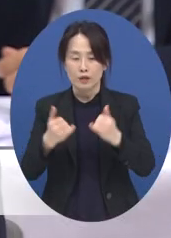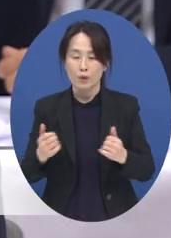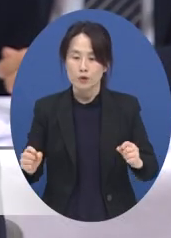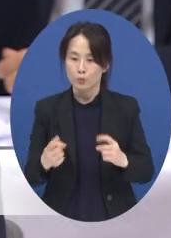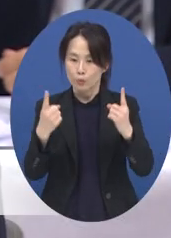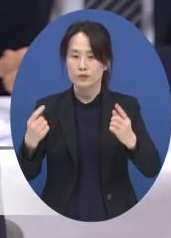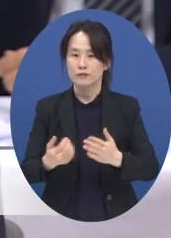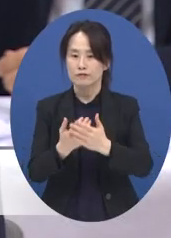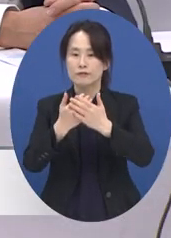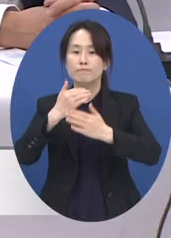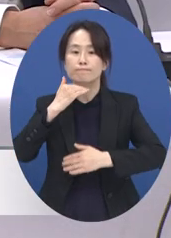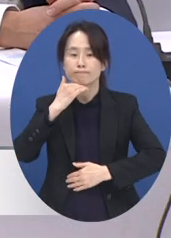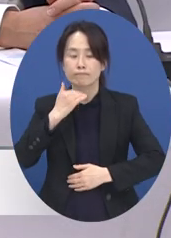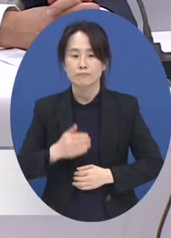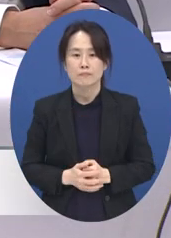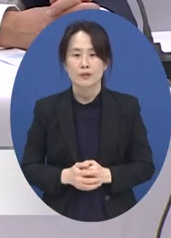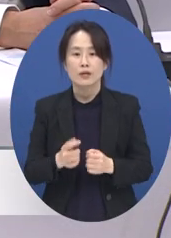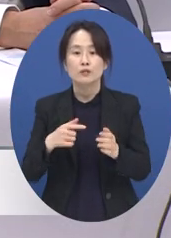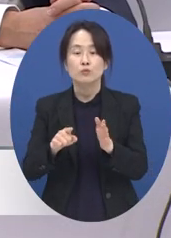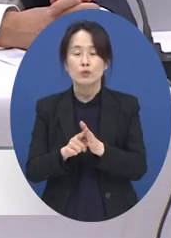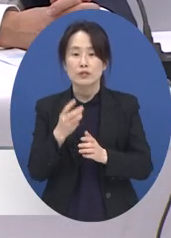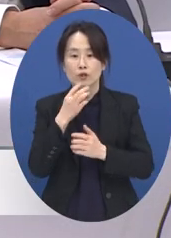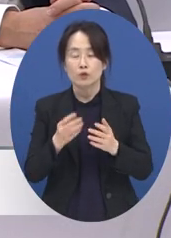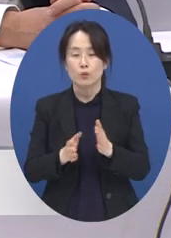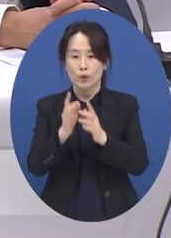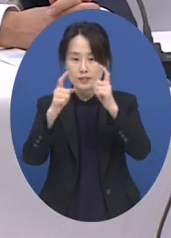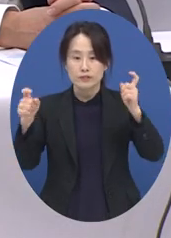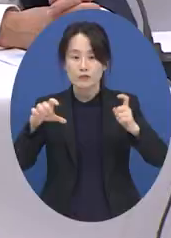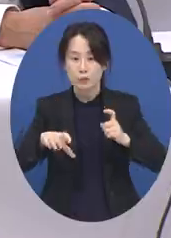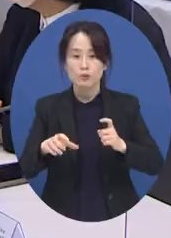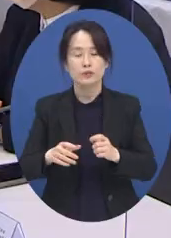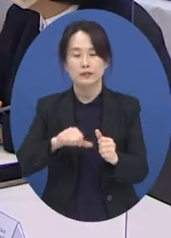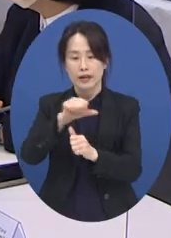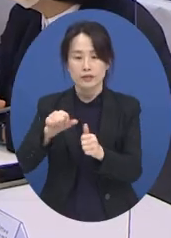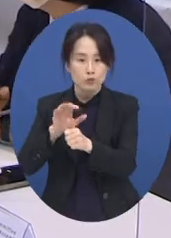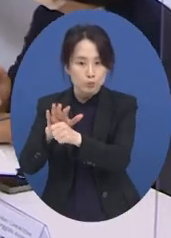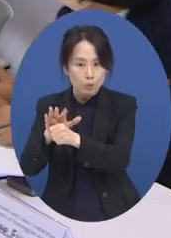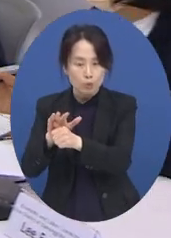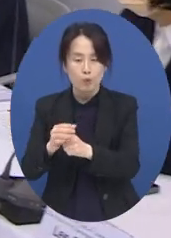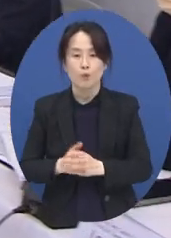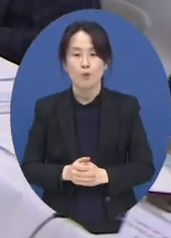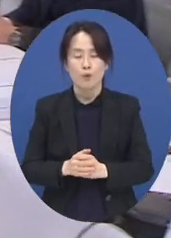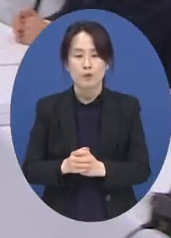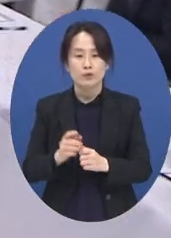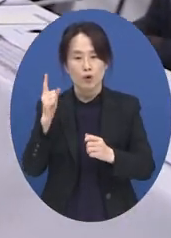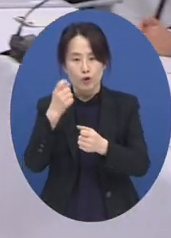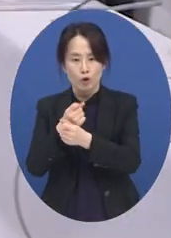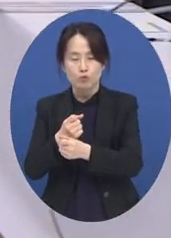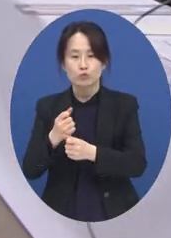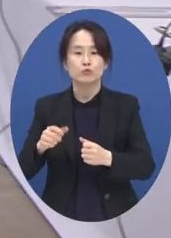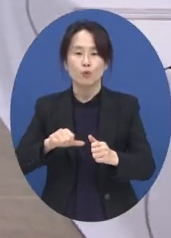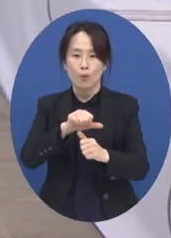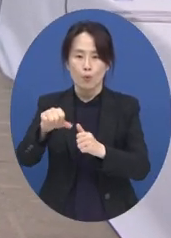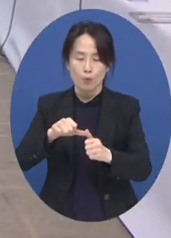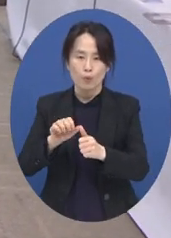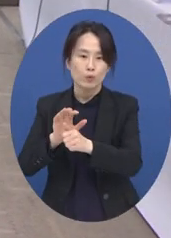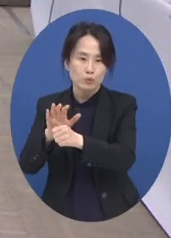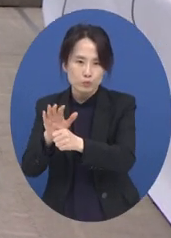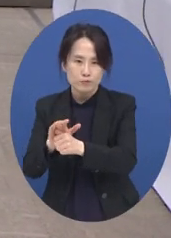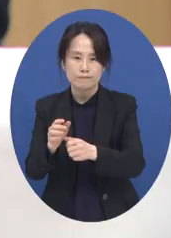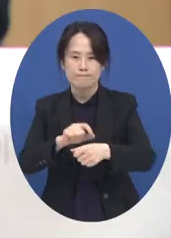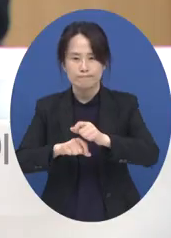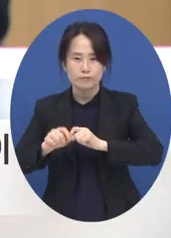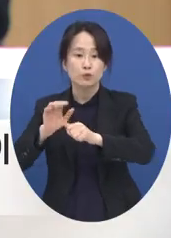성장이 기대됩니다. 이를 위해 경기도 화성시는 행정 지원은 물론 산학연계와 소부장 국산화 등을 적극 지원하기로